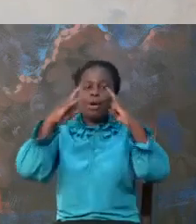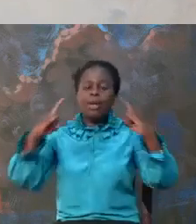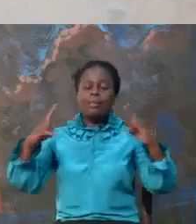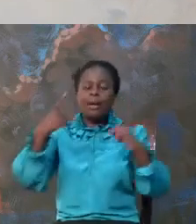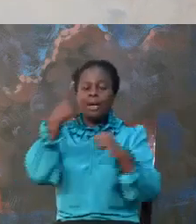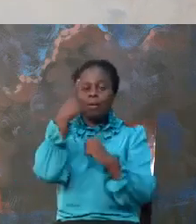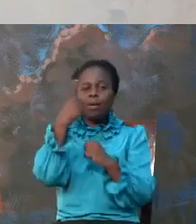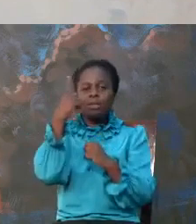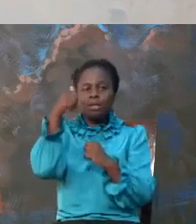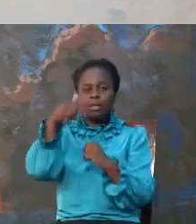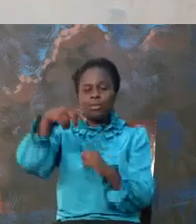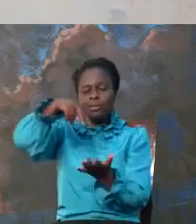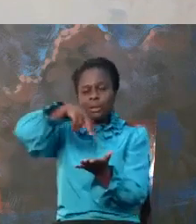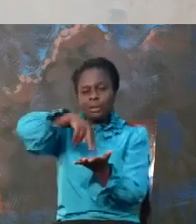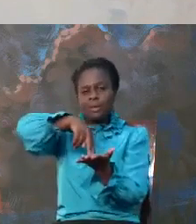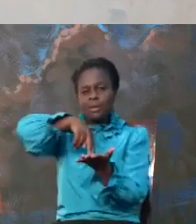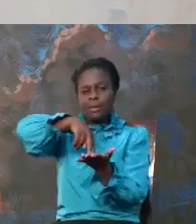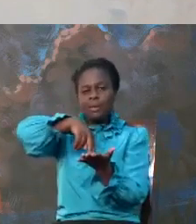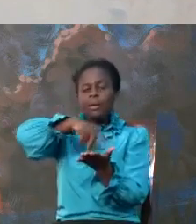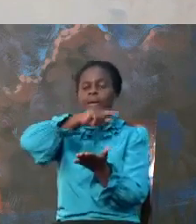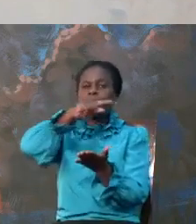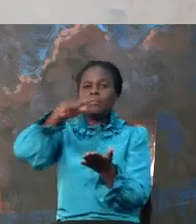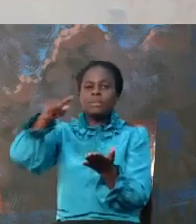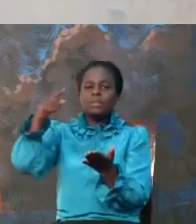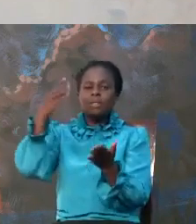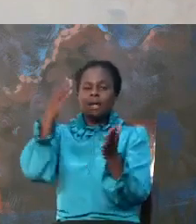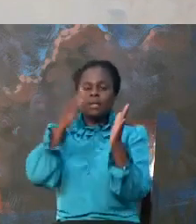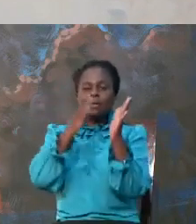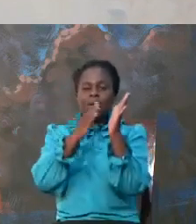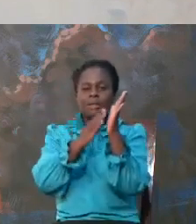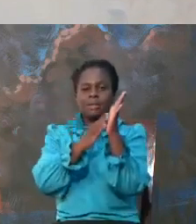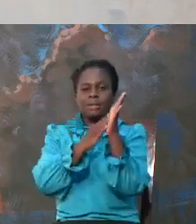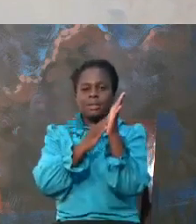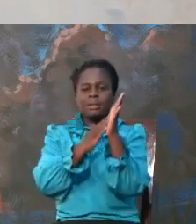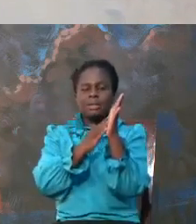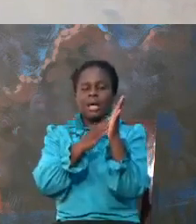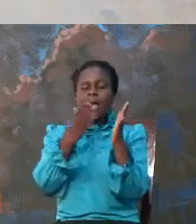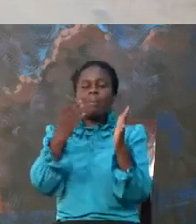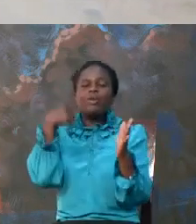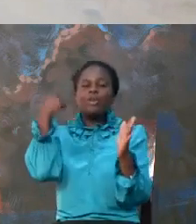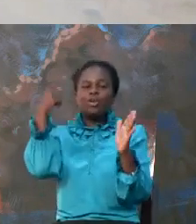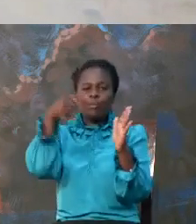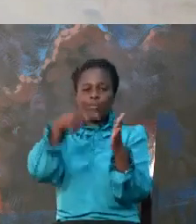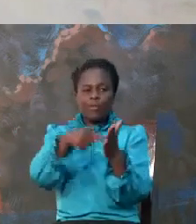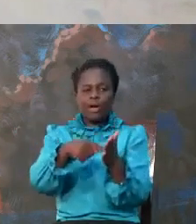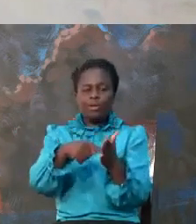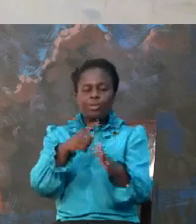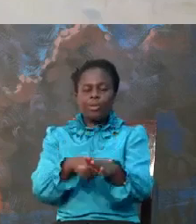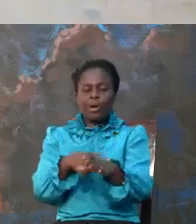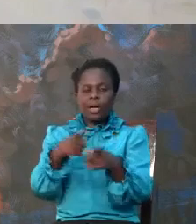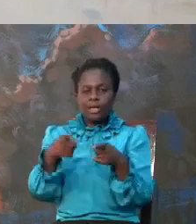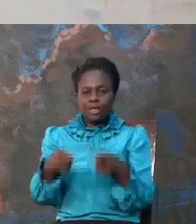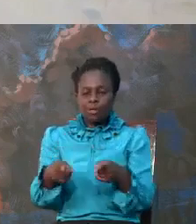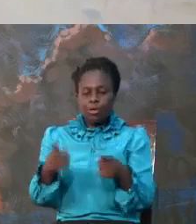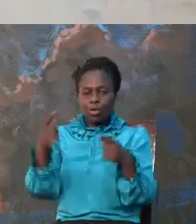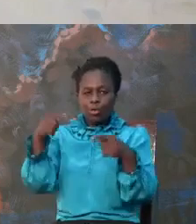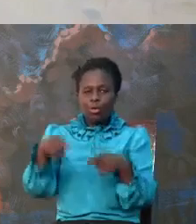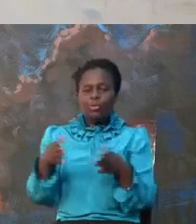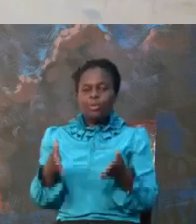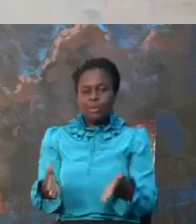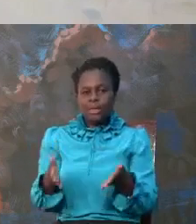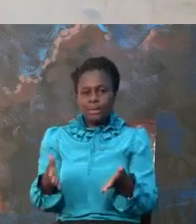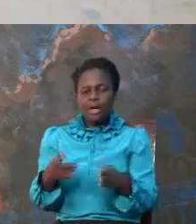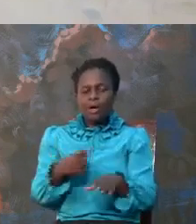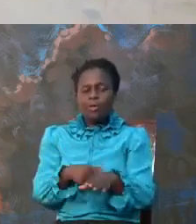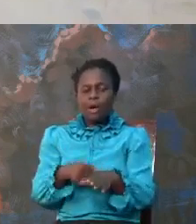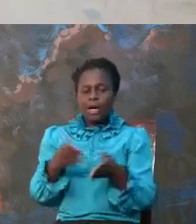ilipokuwa ingali ikisimama. Mstari wa 9, ambayo ndio mfano wa wakati huu uliopo sasa. Wakati